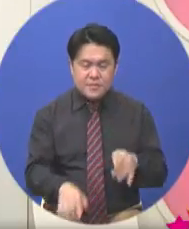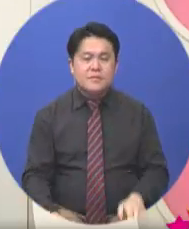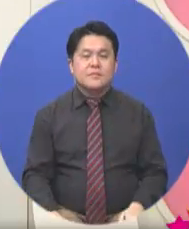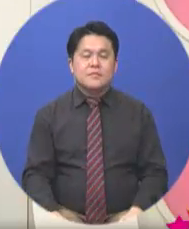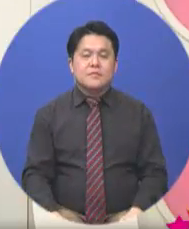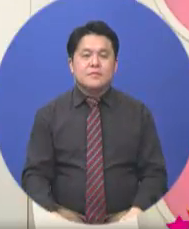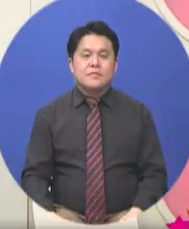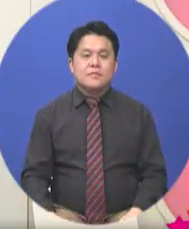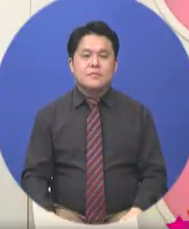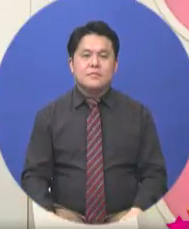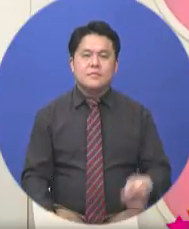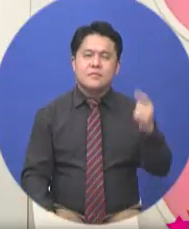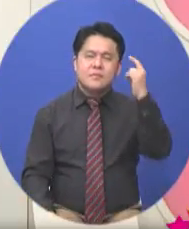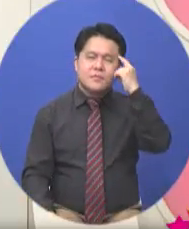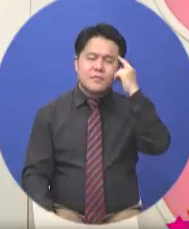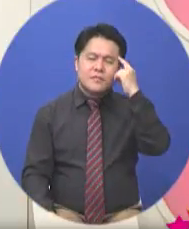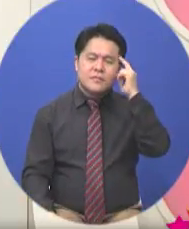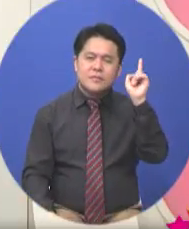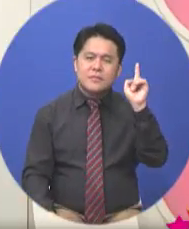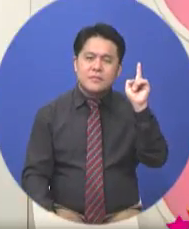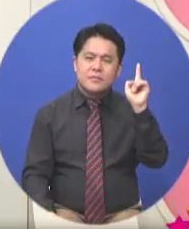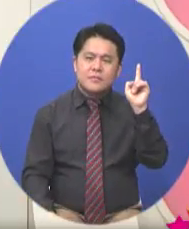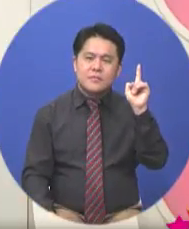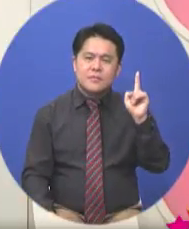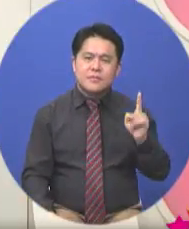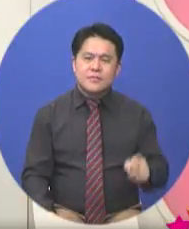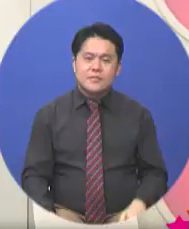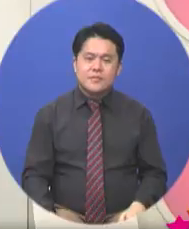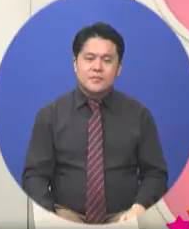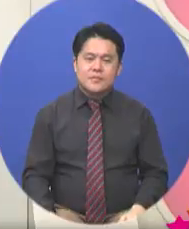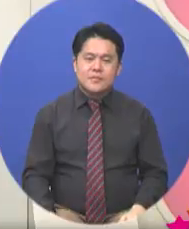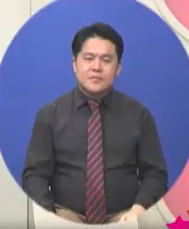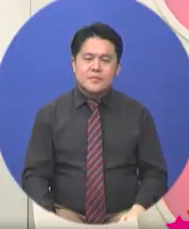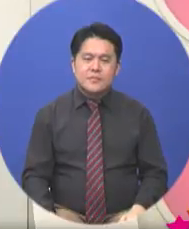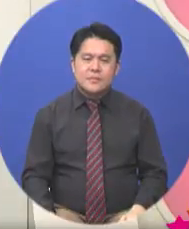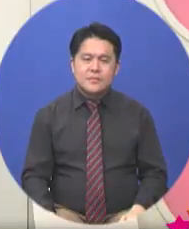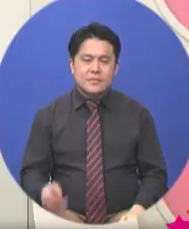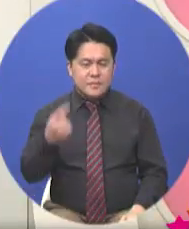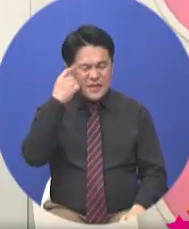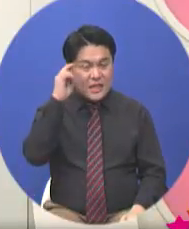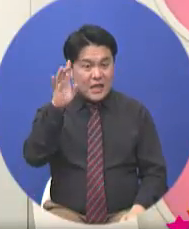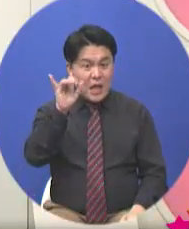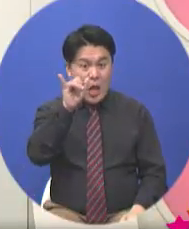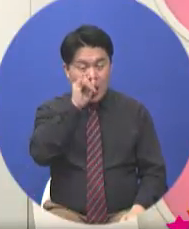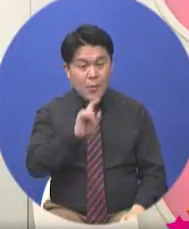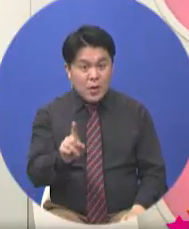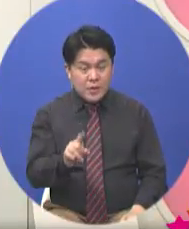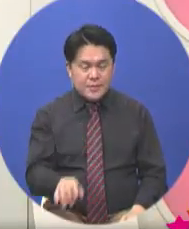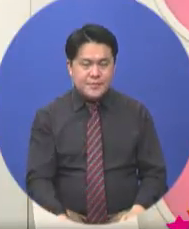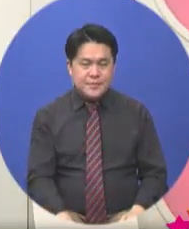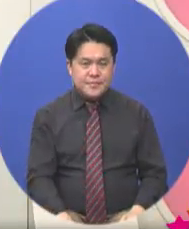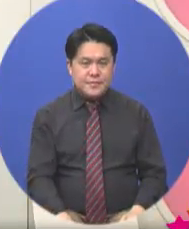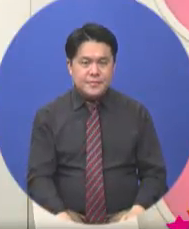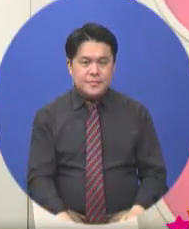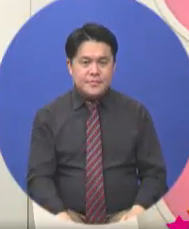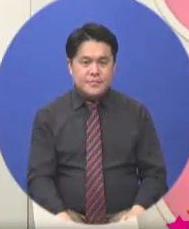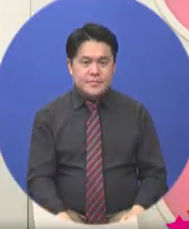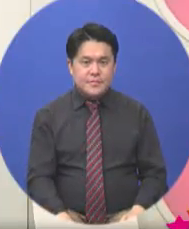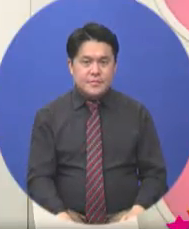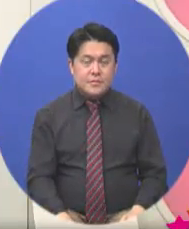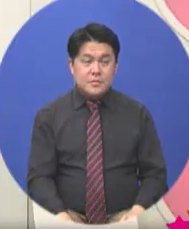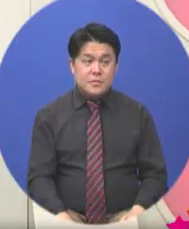그때 머릿속이 이렇게 하얗게 되는데 그때 하나의 생각이 든다면 어떤 생각이 드십니까?